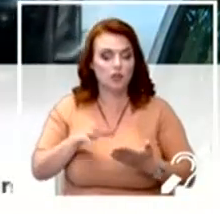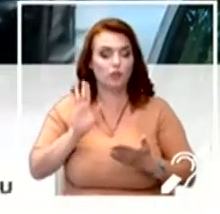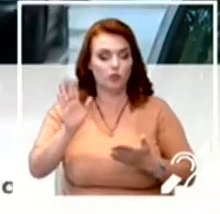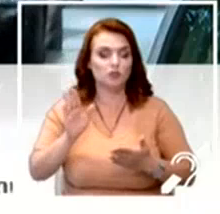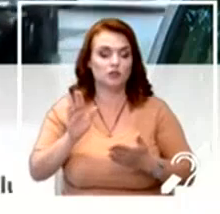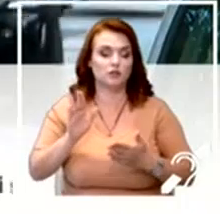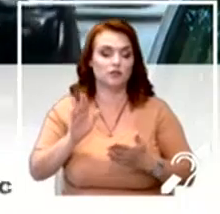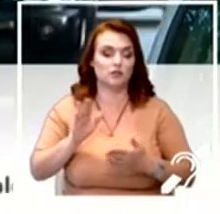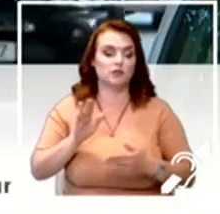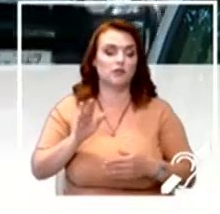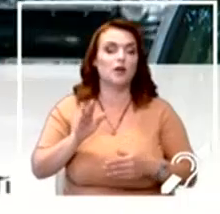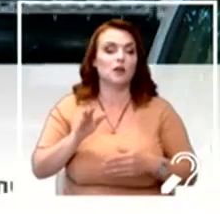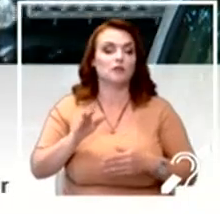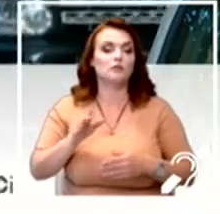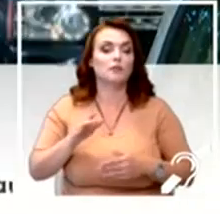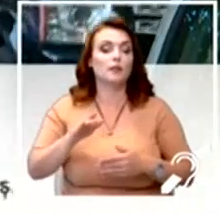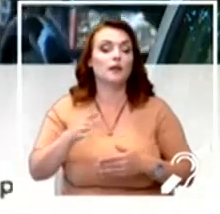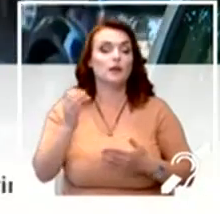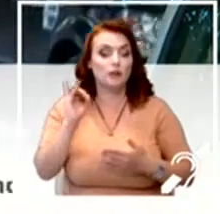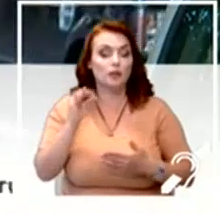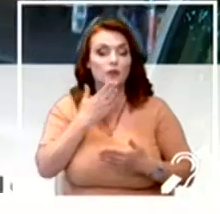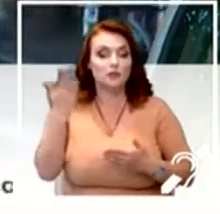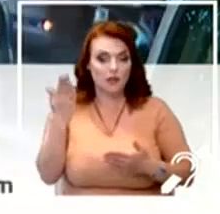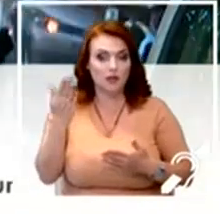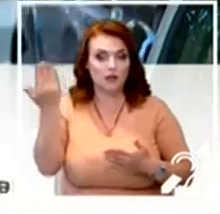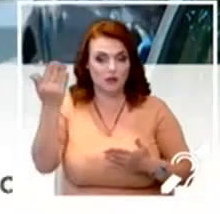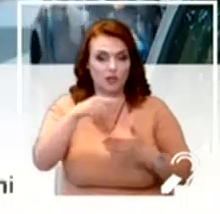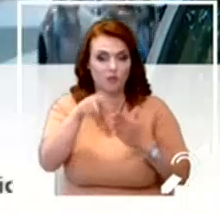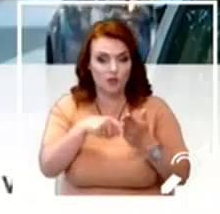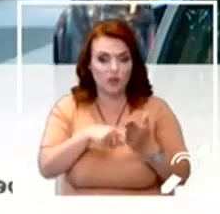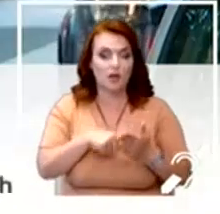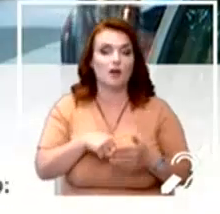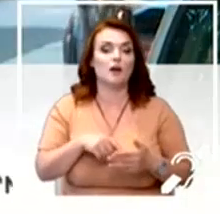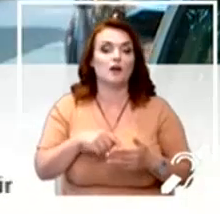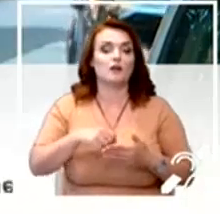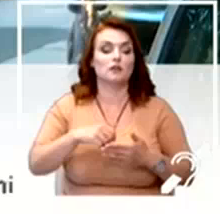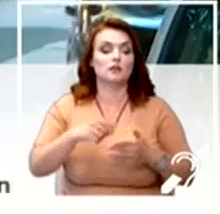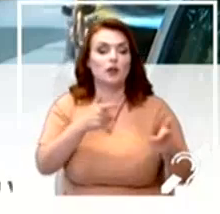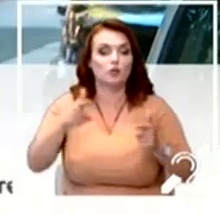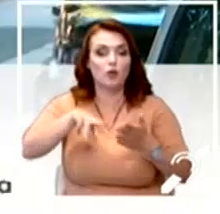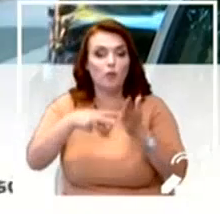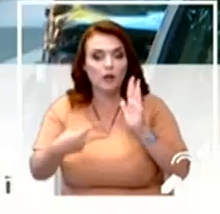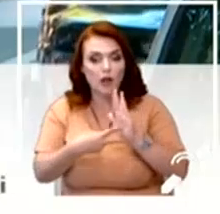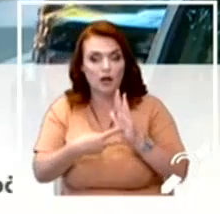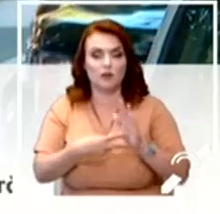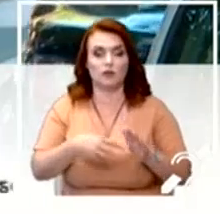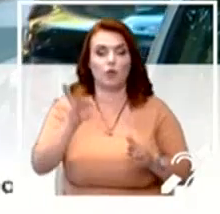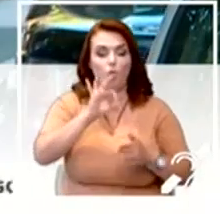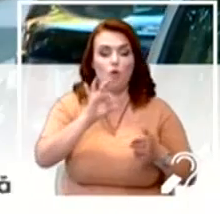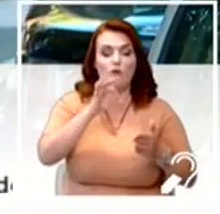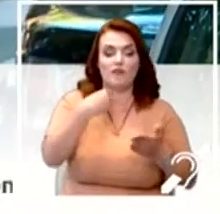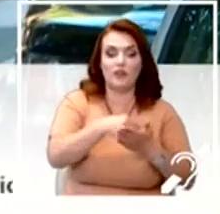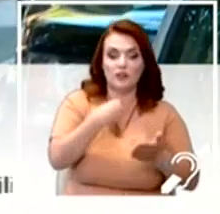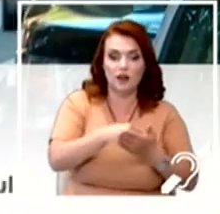campanie electorală candidații independenți. Ultimul punct este stabilirea unui plafon de mijloace financiare care vor